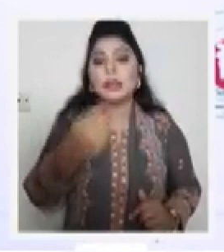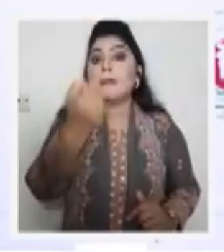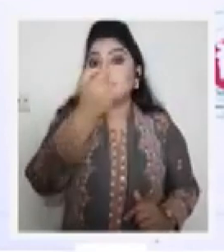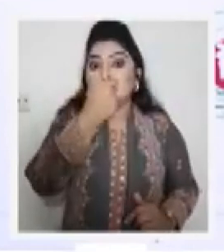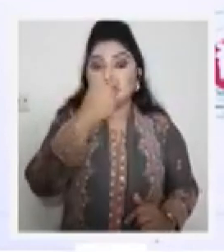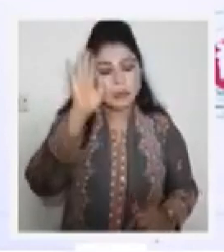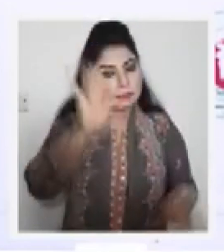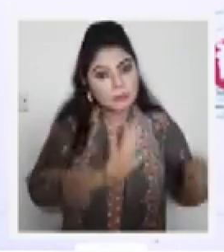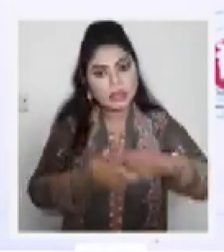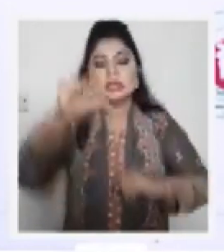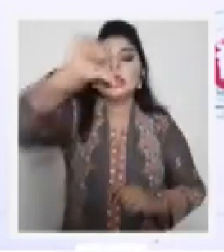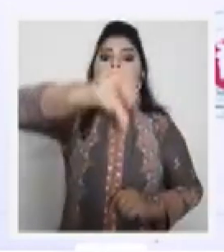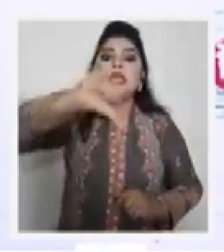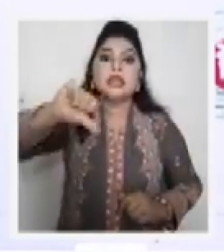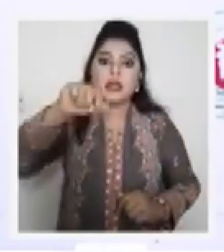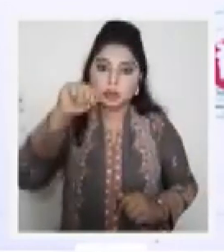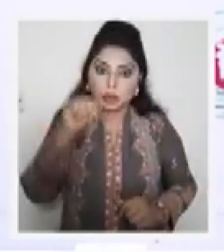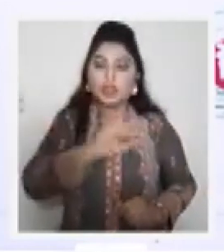পুরুষ 2,237 জন,